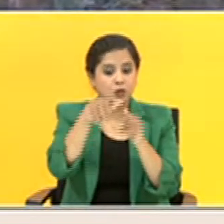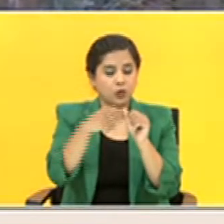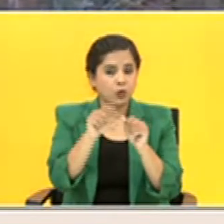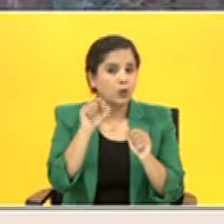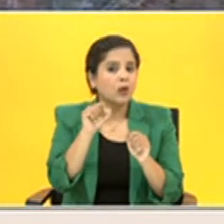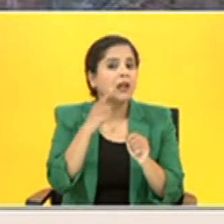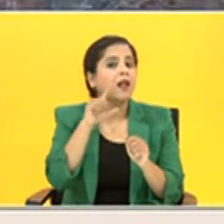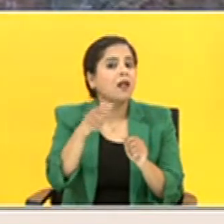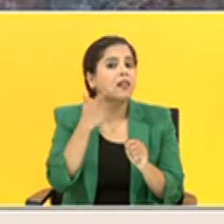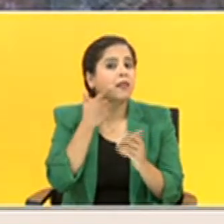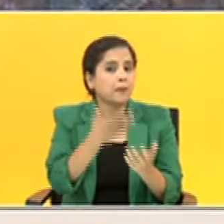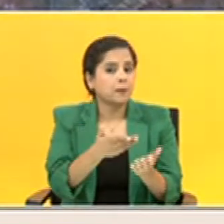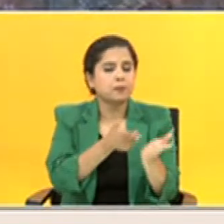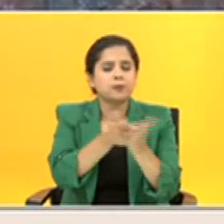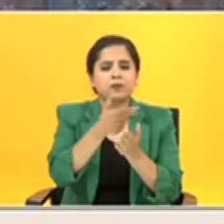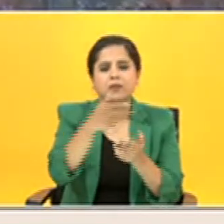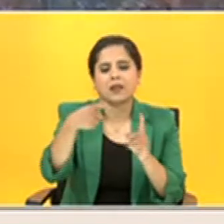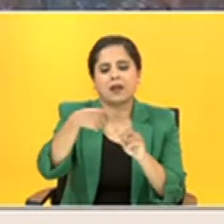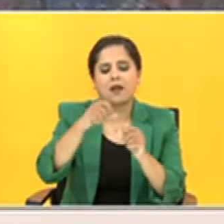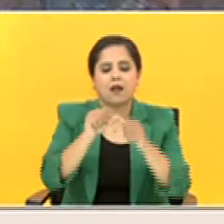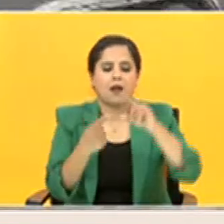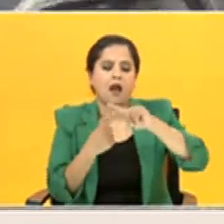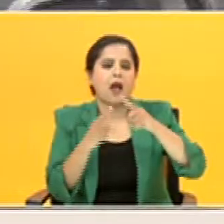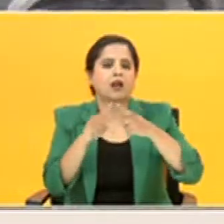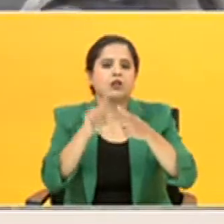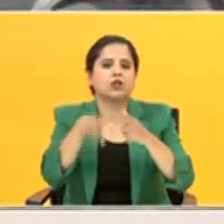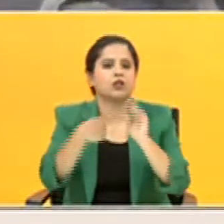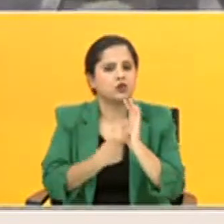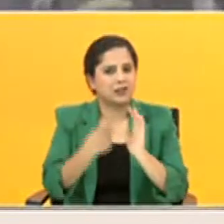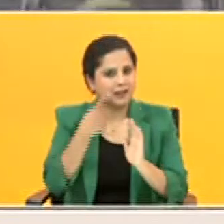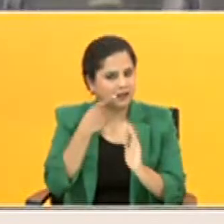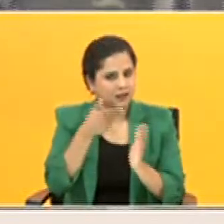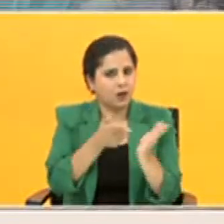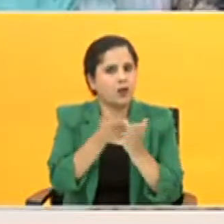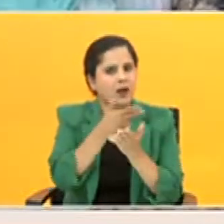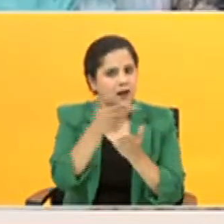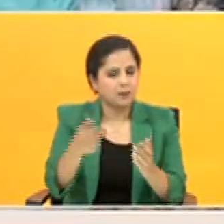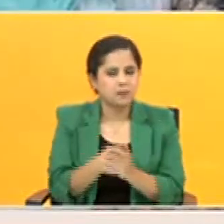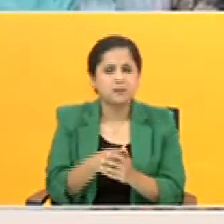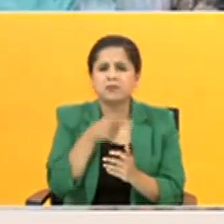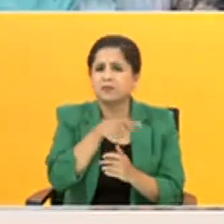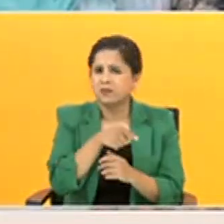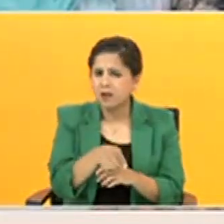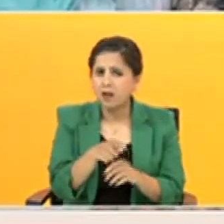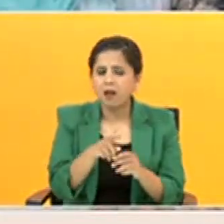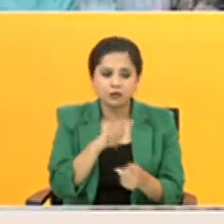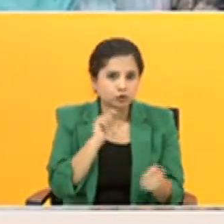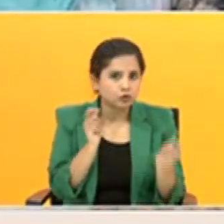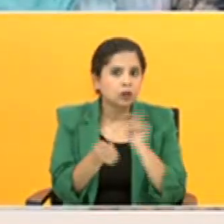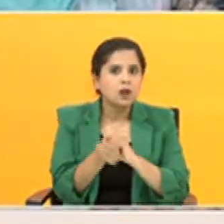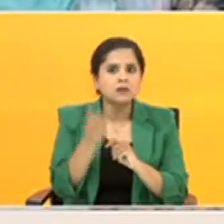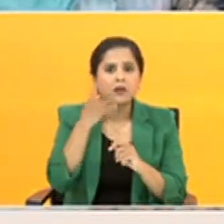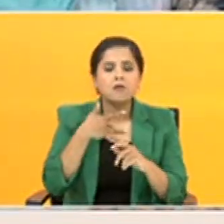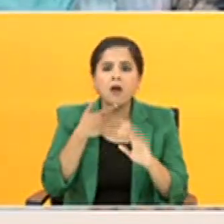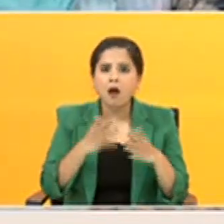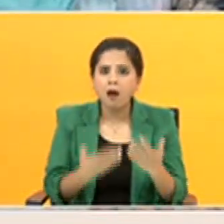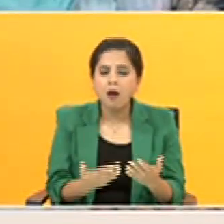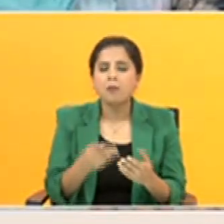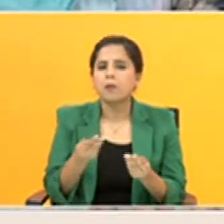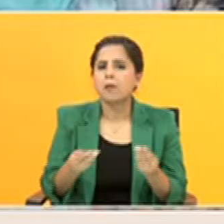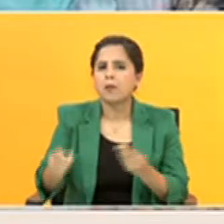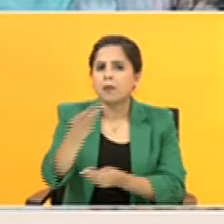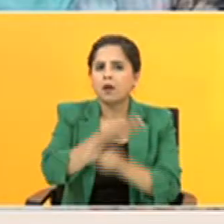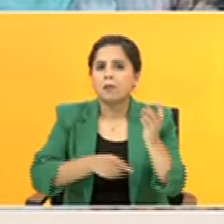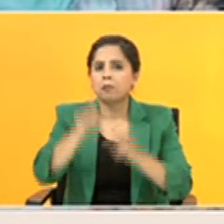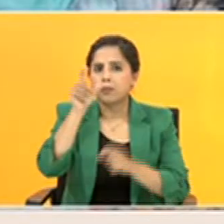है काटेजरी। काटेजरी में आए इस परिवर्तन को आसपास के